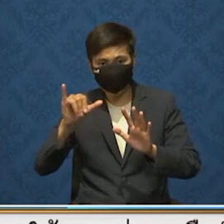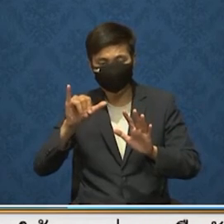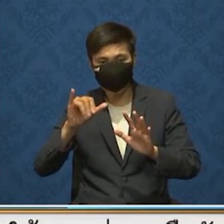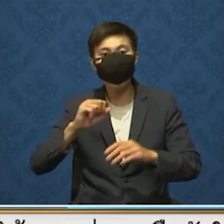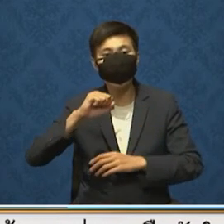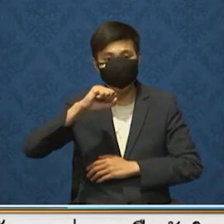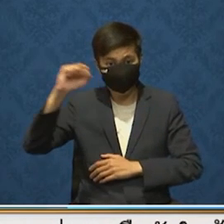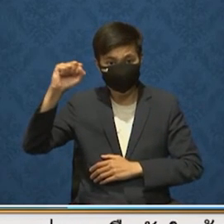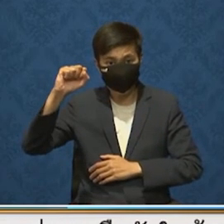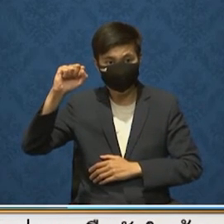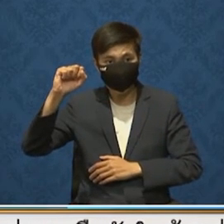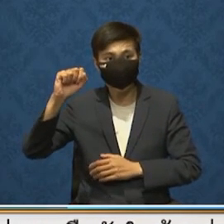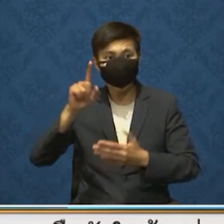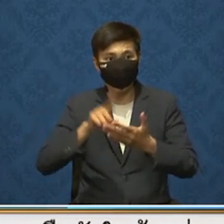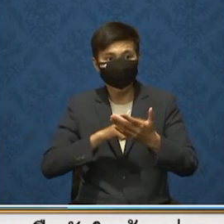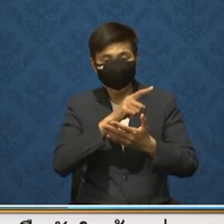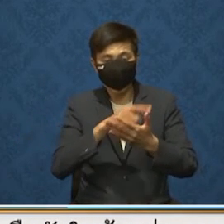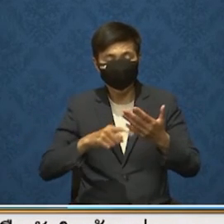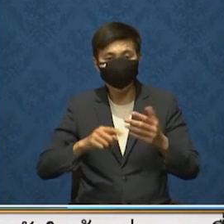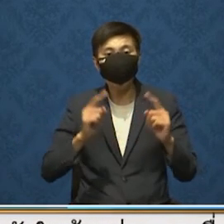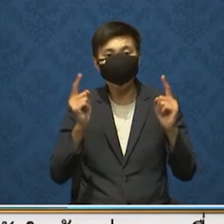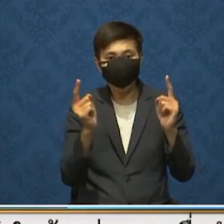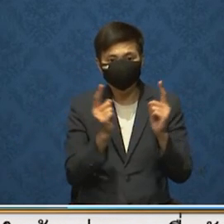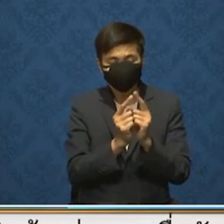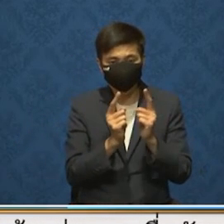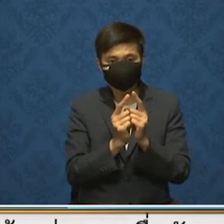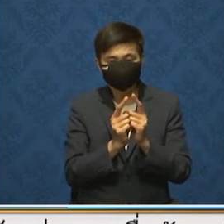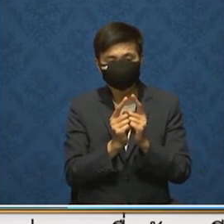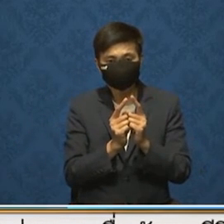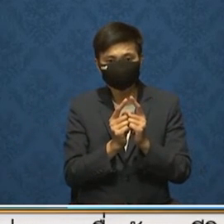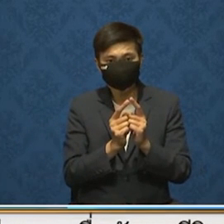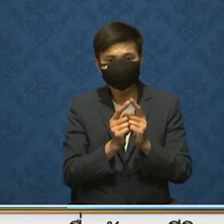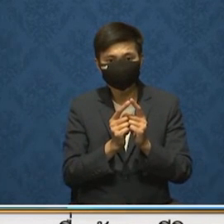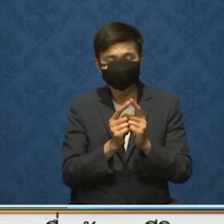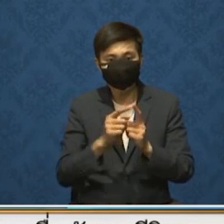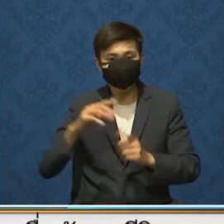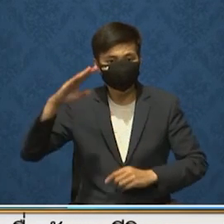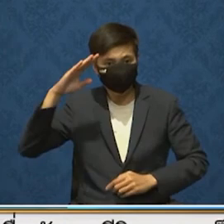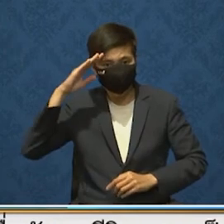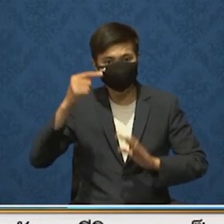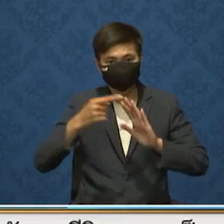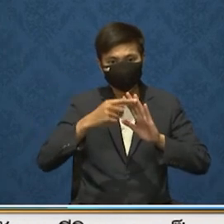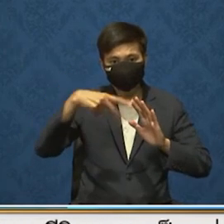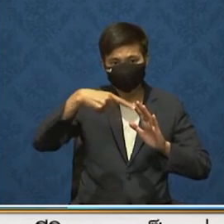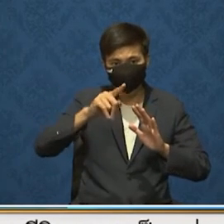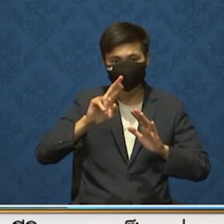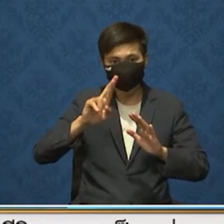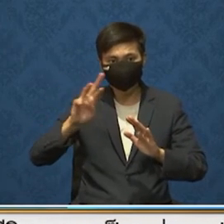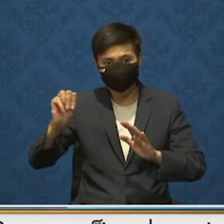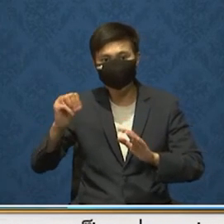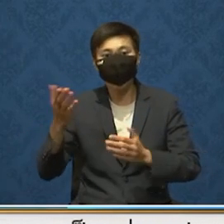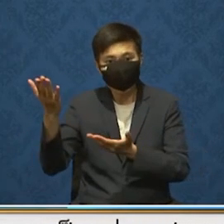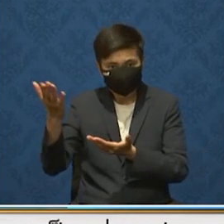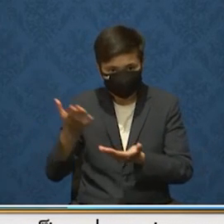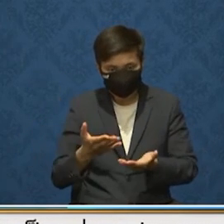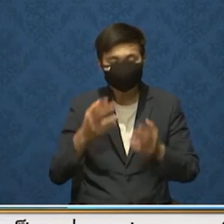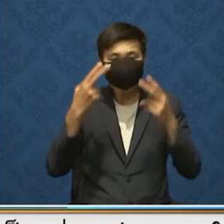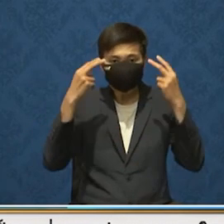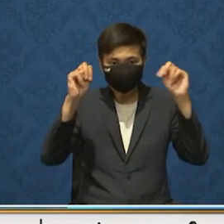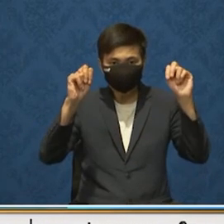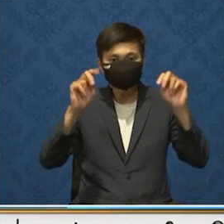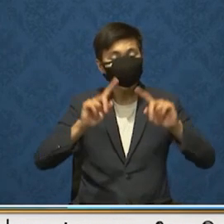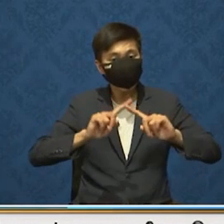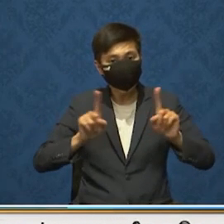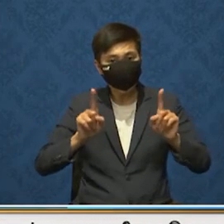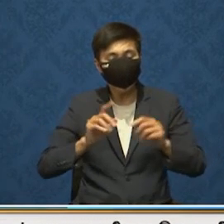ั้งได้ไปพบพระทานพุนเอกเปรมขอเชิญท่านเป็ายกอกครั้งหนึ่งนะครับแต่ท่านพนเอก